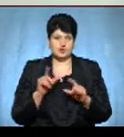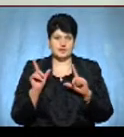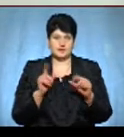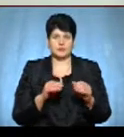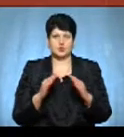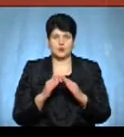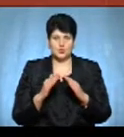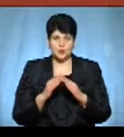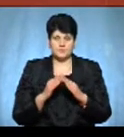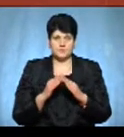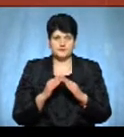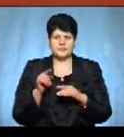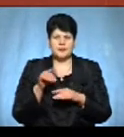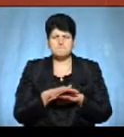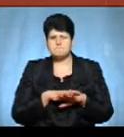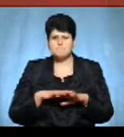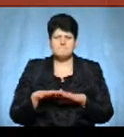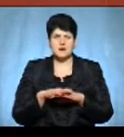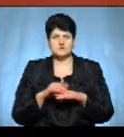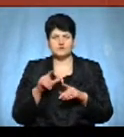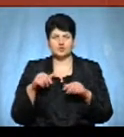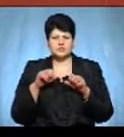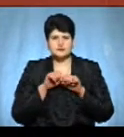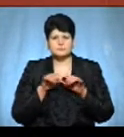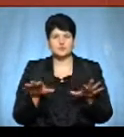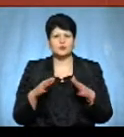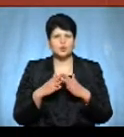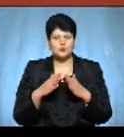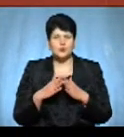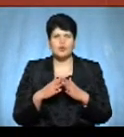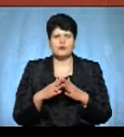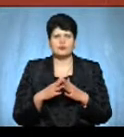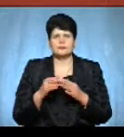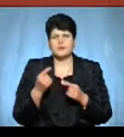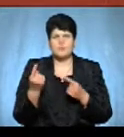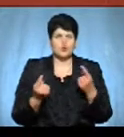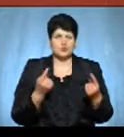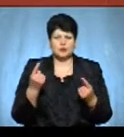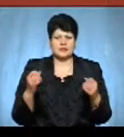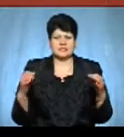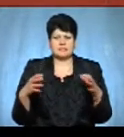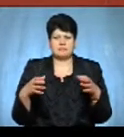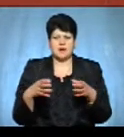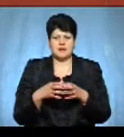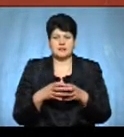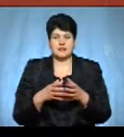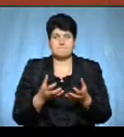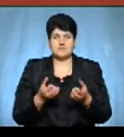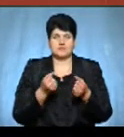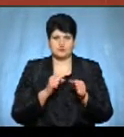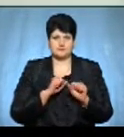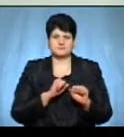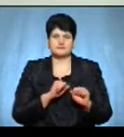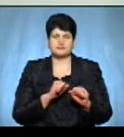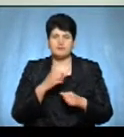їхати додому. Звідти вже масово йшли люди і додому, і поодинокі люди збиралися на підтримку, щоб вистояти.